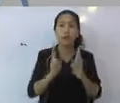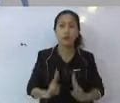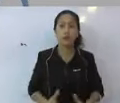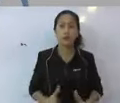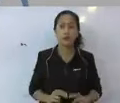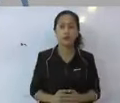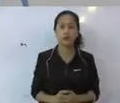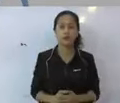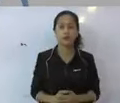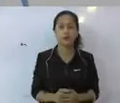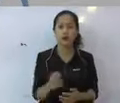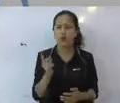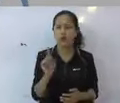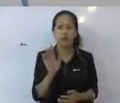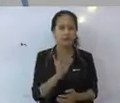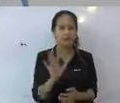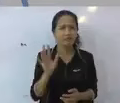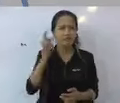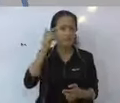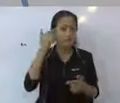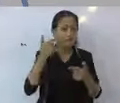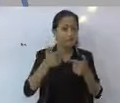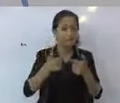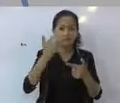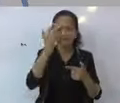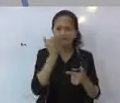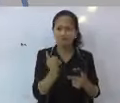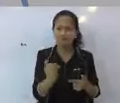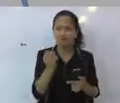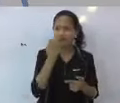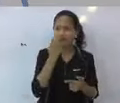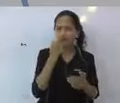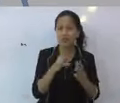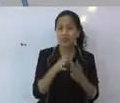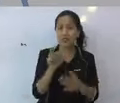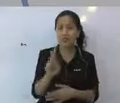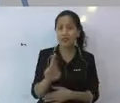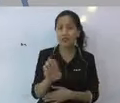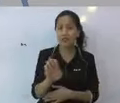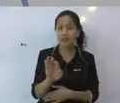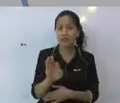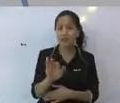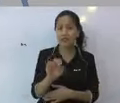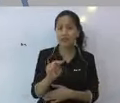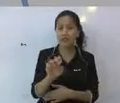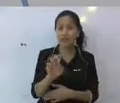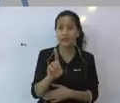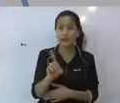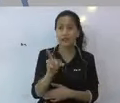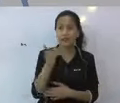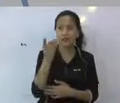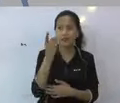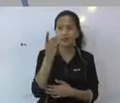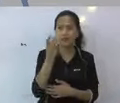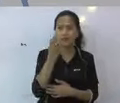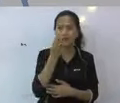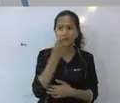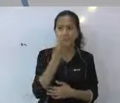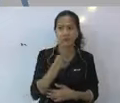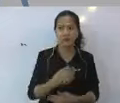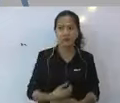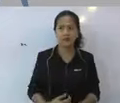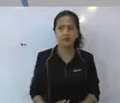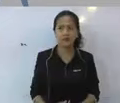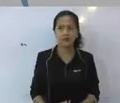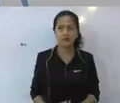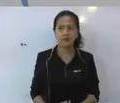Bakit kumakain ka ng mga refined or processed? Ano yung goal? Tanungin mo. Ay, goal ko talaga magka-cancer yung ganun. May ganun